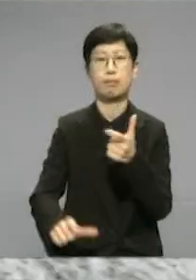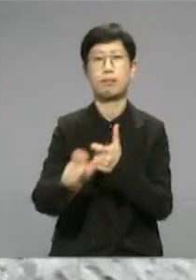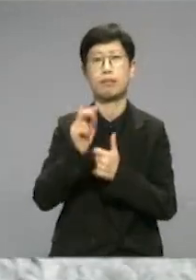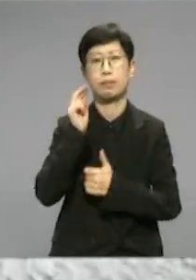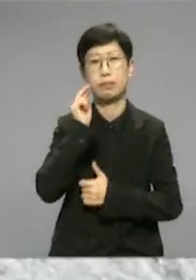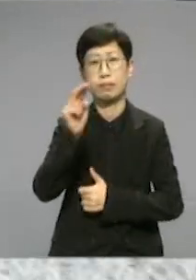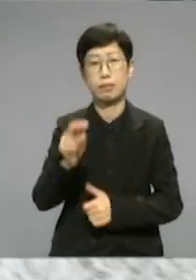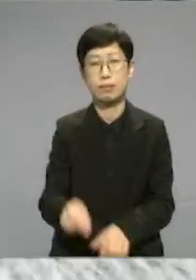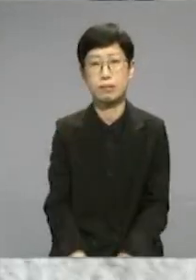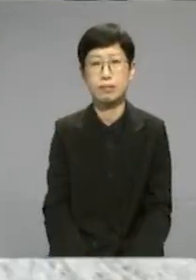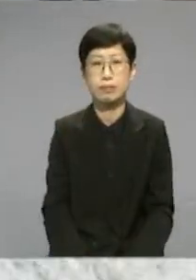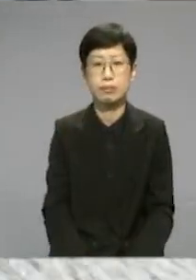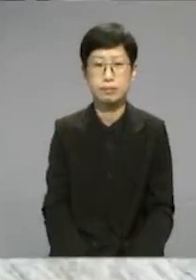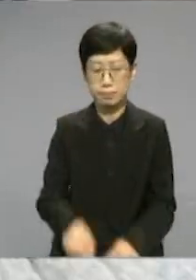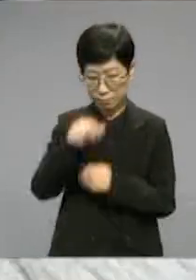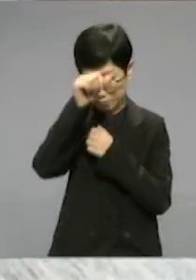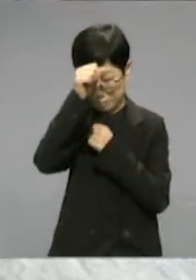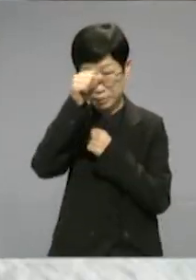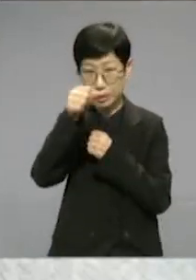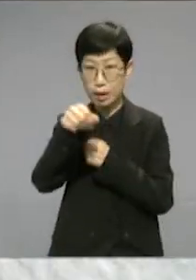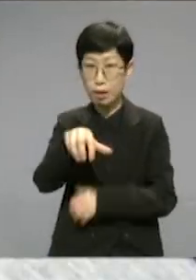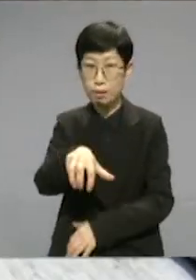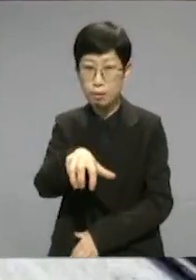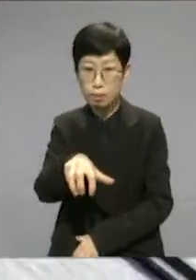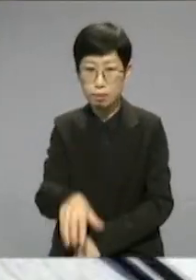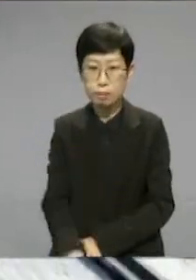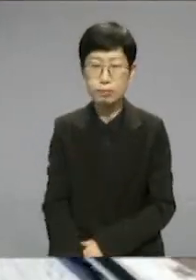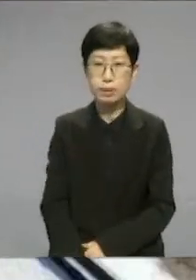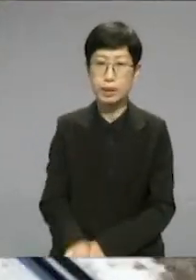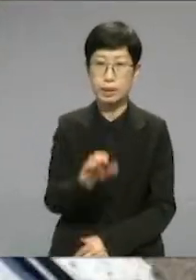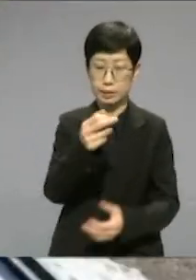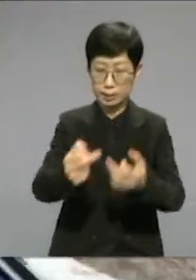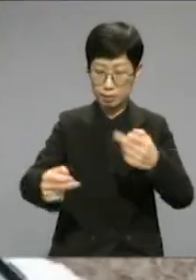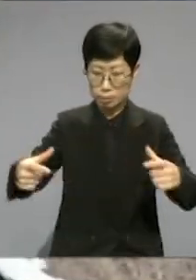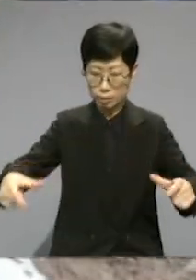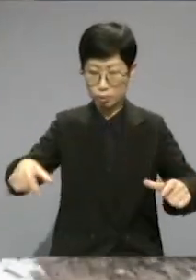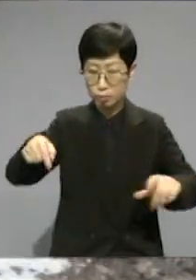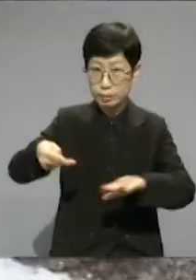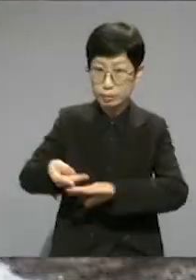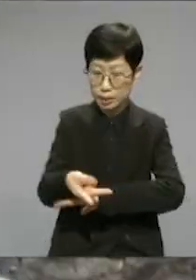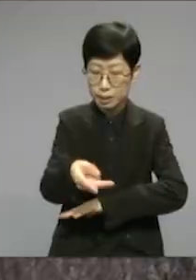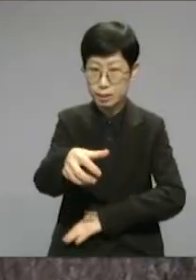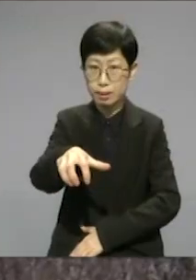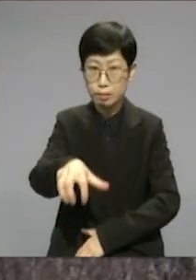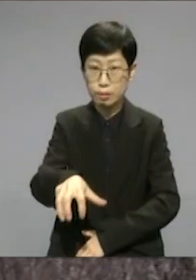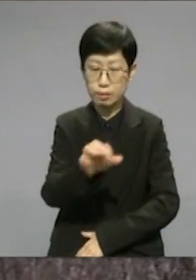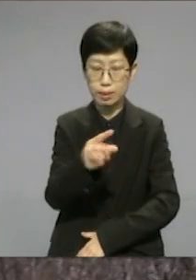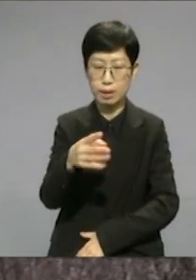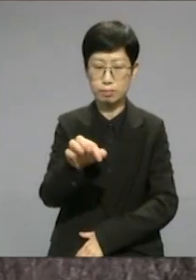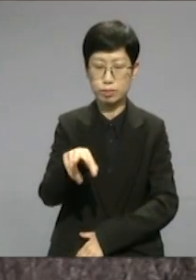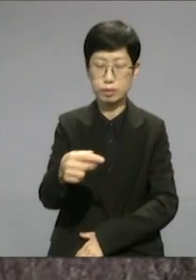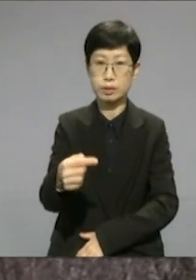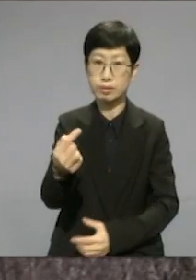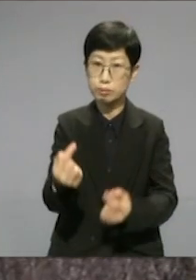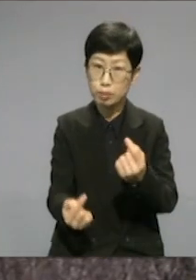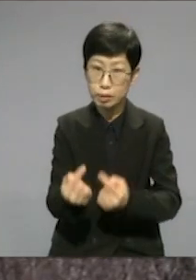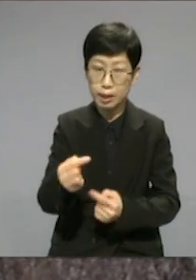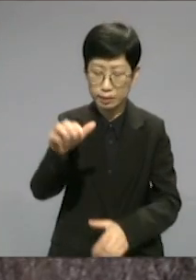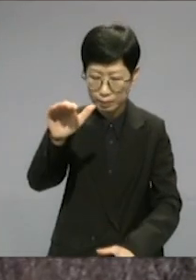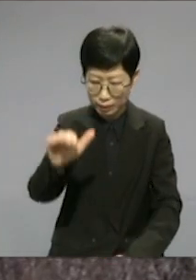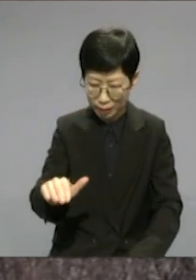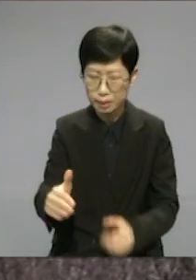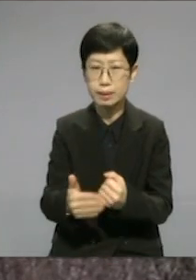심각합니다. 이탈리아를 가로지르는 아펜니노 산맥에 있는 스키장들은 알프스보다 고도와 위도가